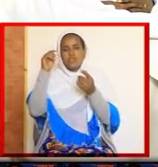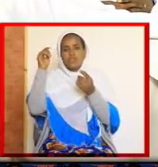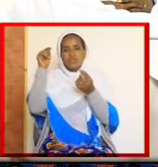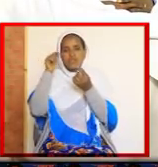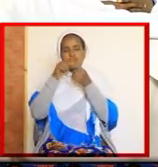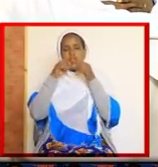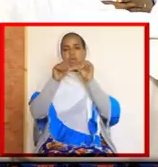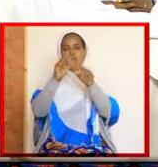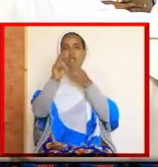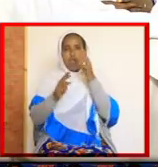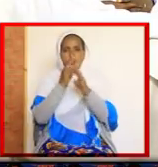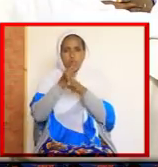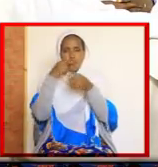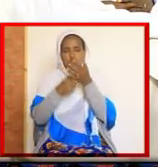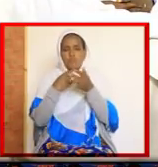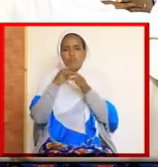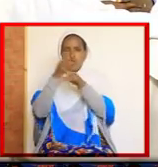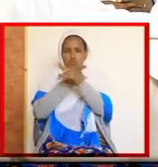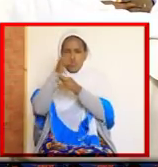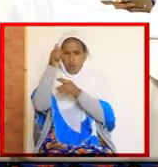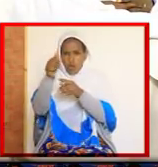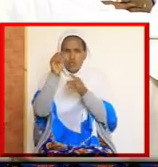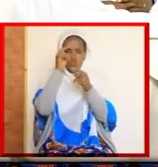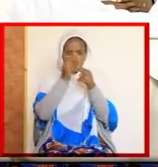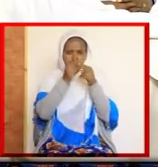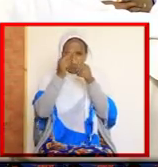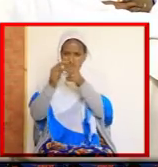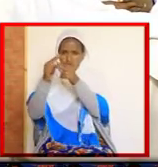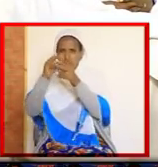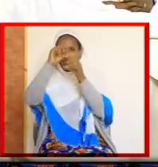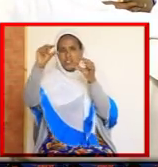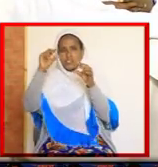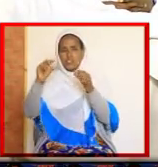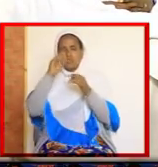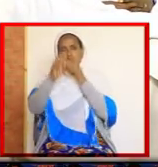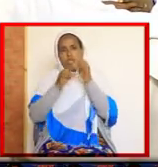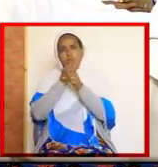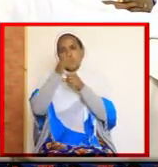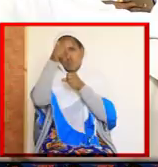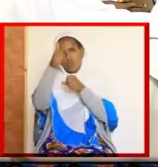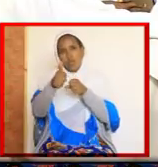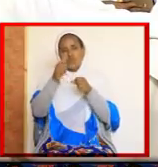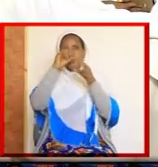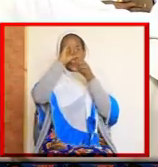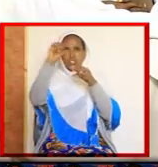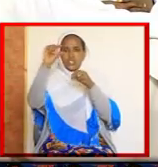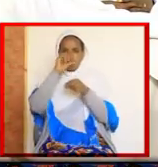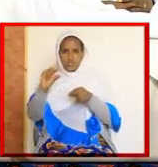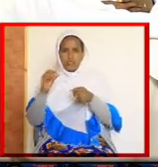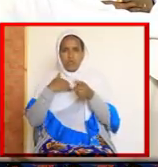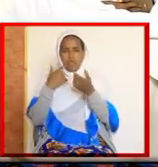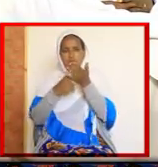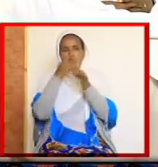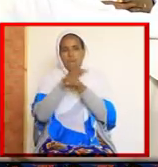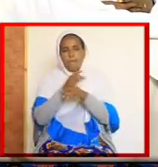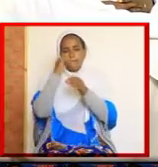አይቆምም። እስመላለም ደግሞ የአመት አለ። መዝሙር የአመቱ ሁሉ የየራሱ አለው። መዝሙር የእሁድ መዝሙር ስናይ የአመቱ የየራሱ አለው ማለት ነው።